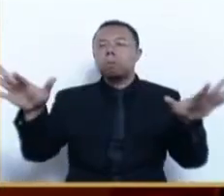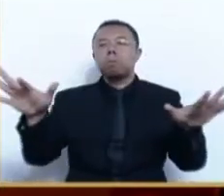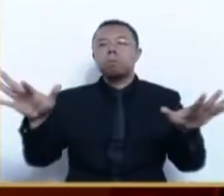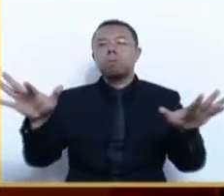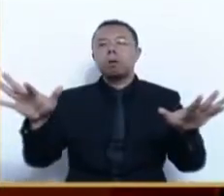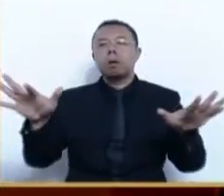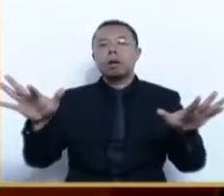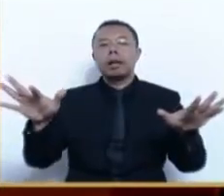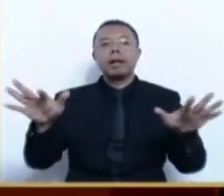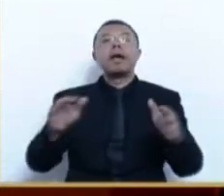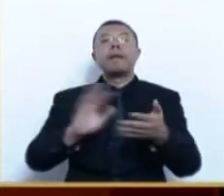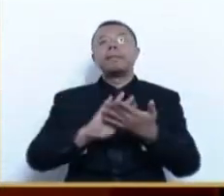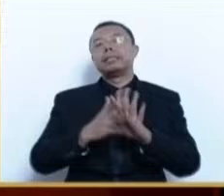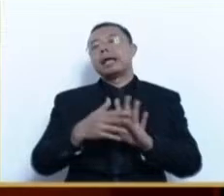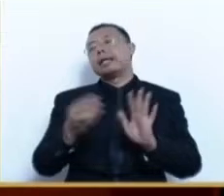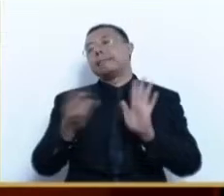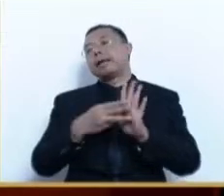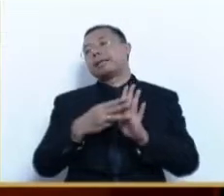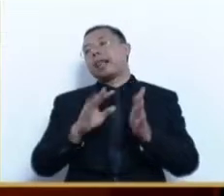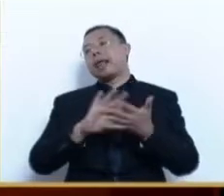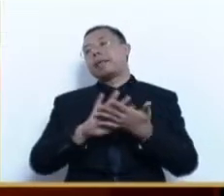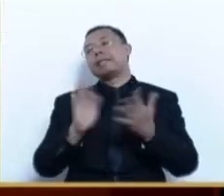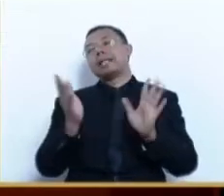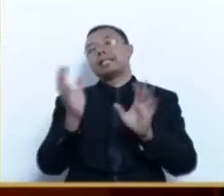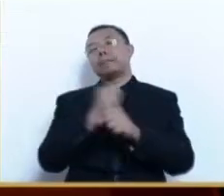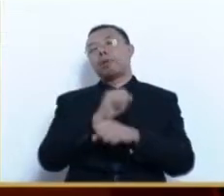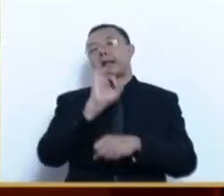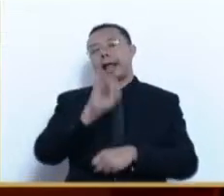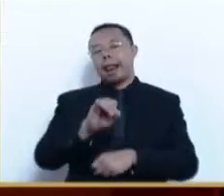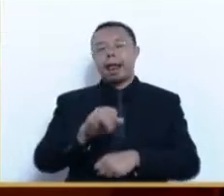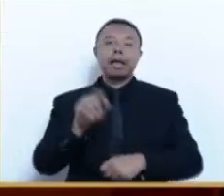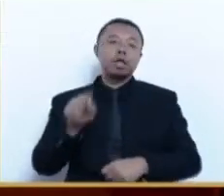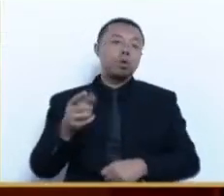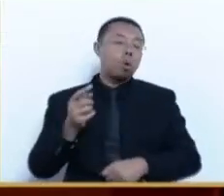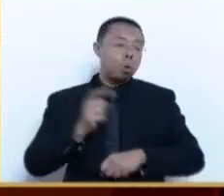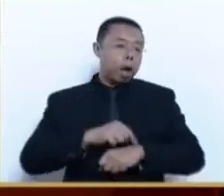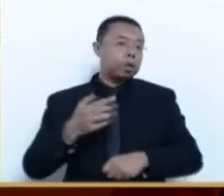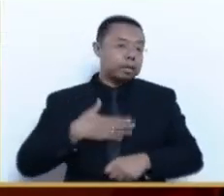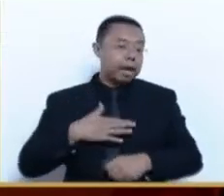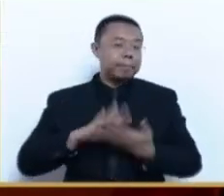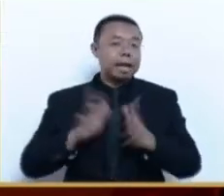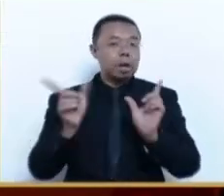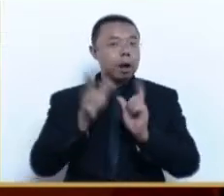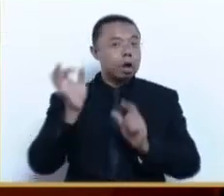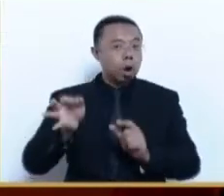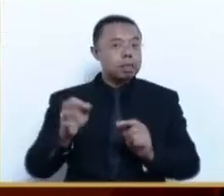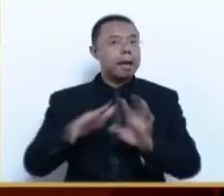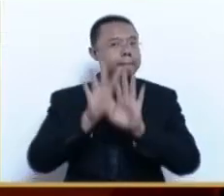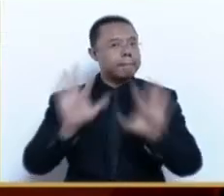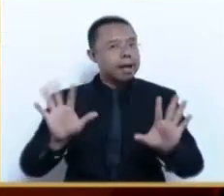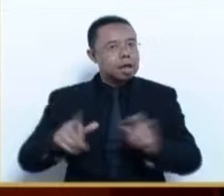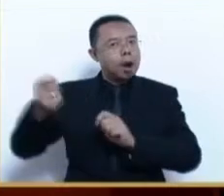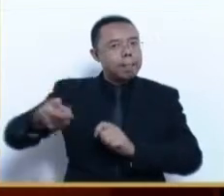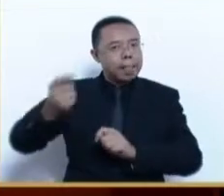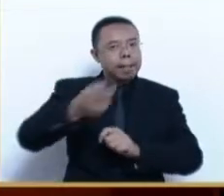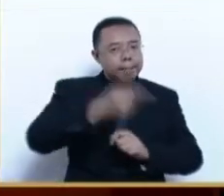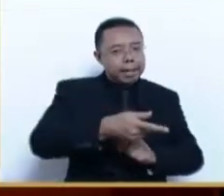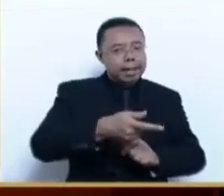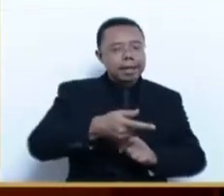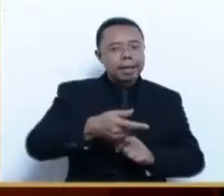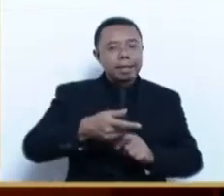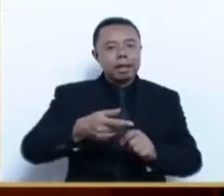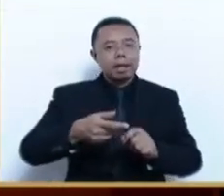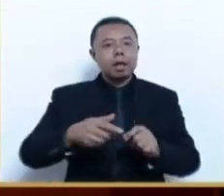fabrikasi ya menjadi kesimpulan Jadi waktu saya selama Walikota ramai jadi poinnya